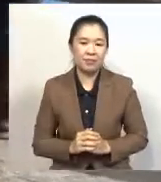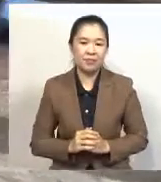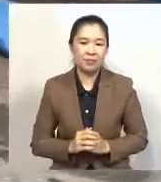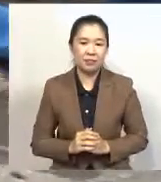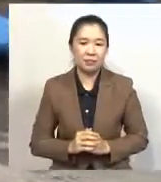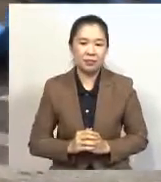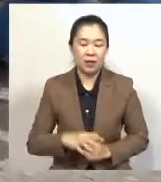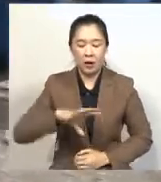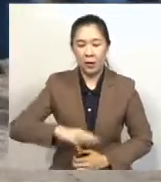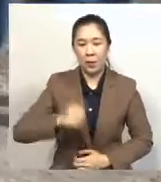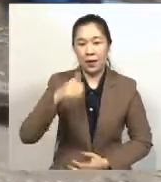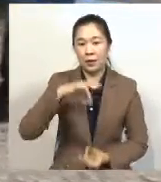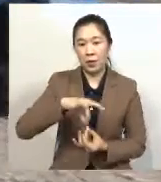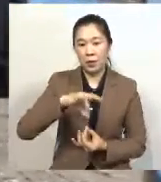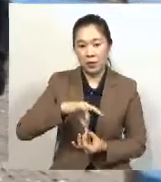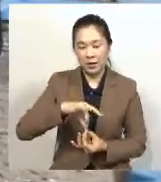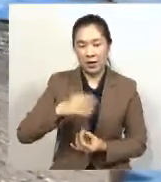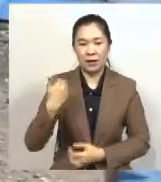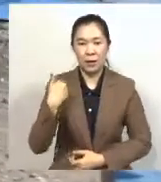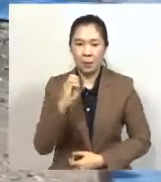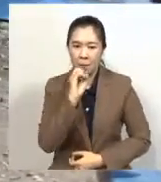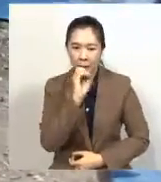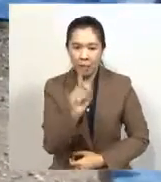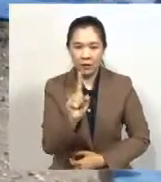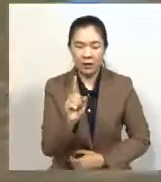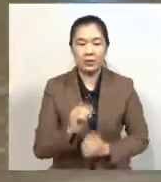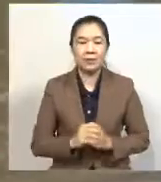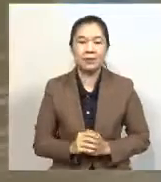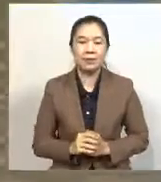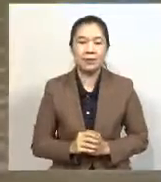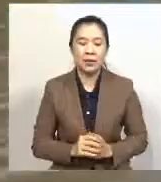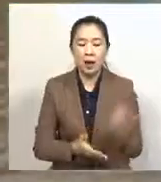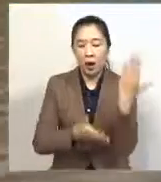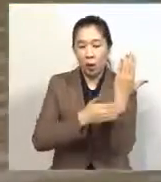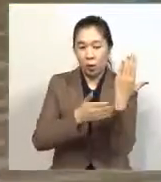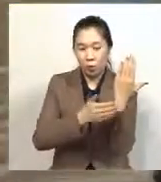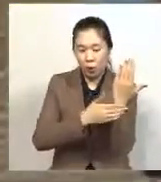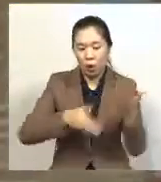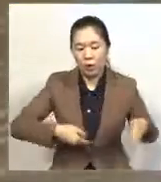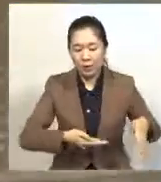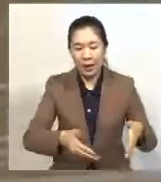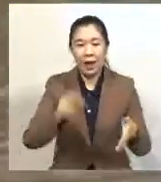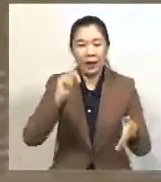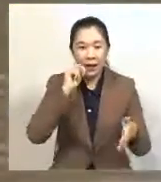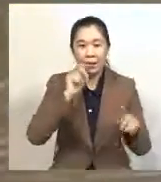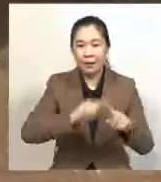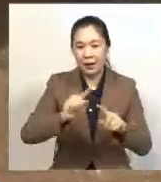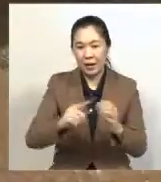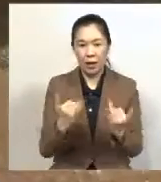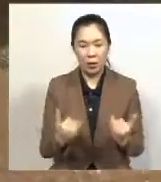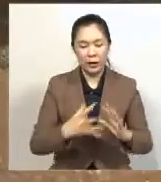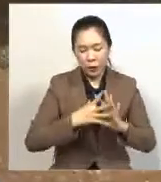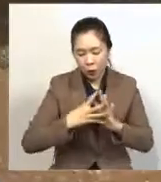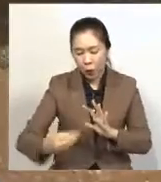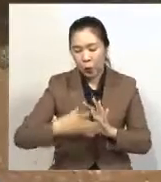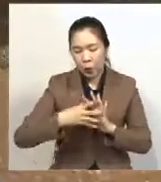ทศมนตรีเมืองสุโขทัยธานีระบุว่าน้ำตามซอยต่างๆเชื่อว่าวันนี้สามารถสูบจนแห้ง